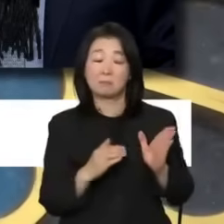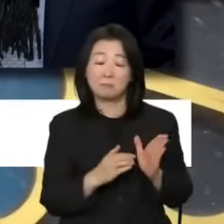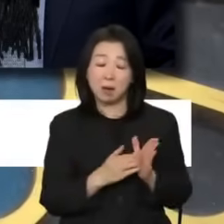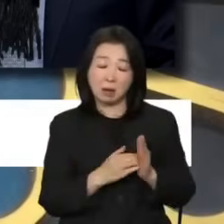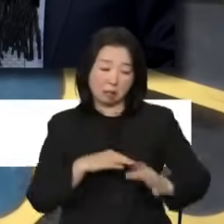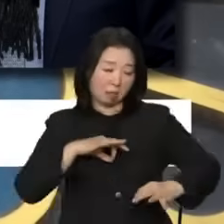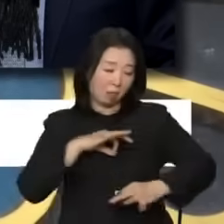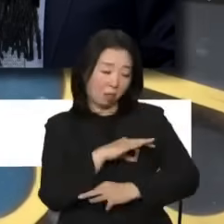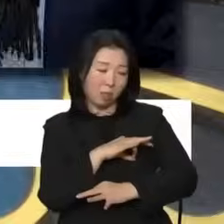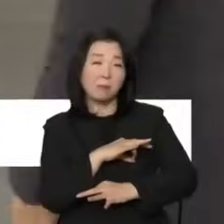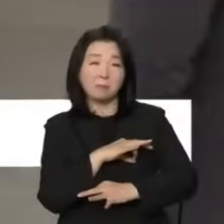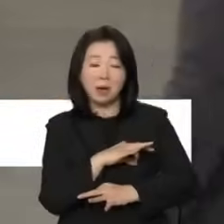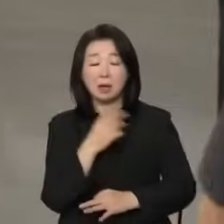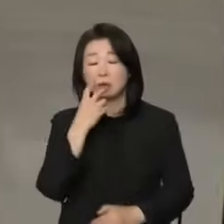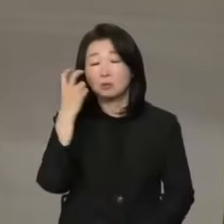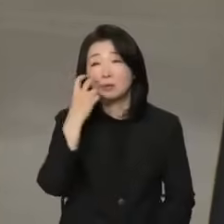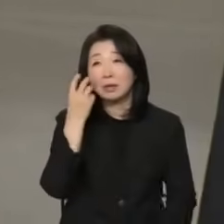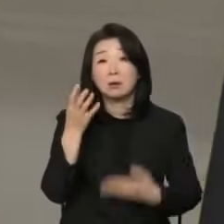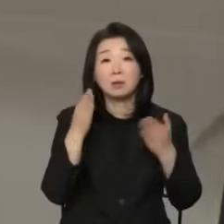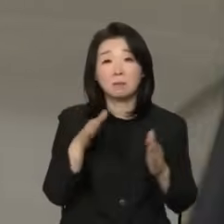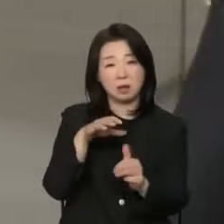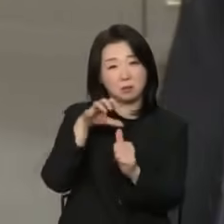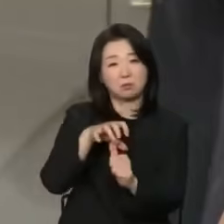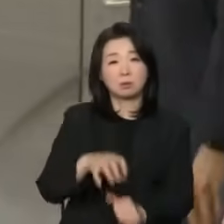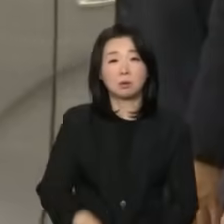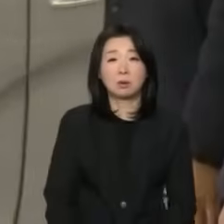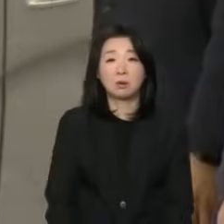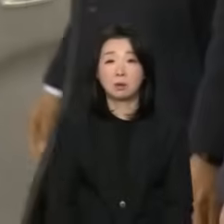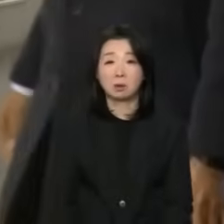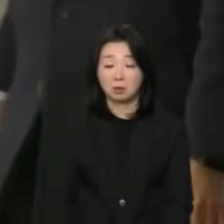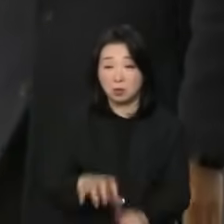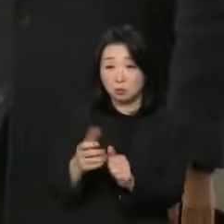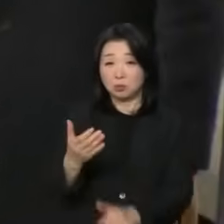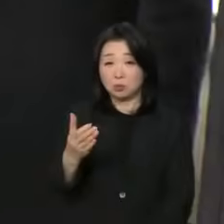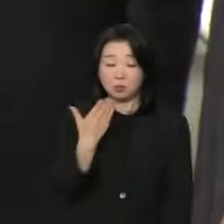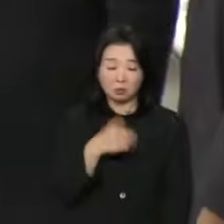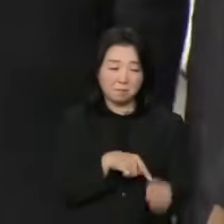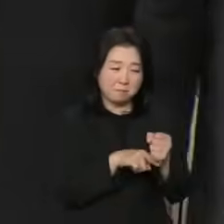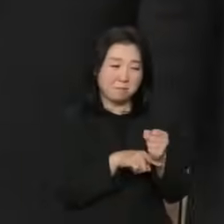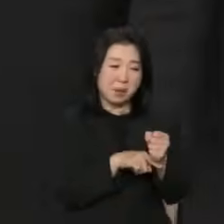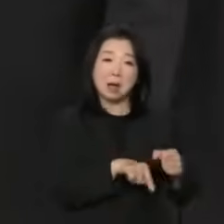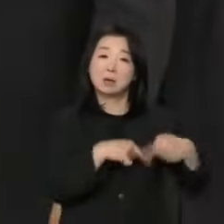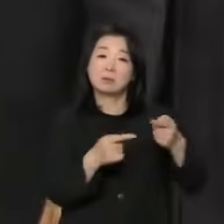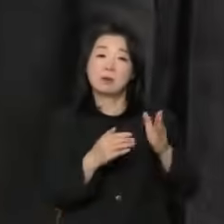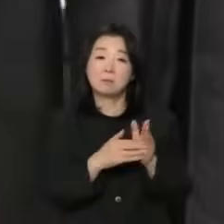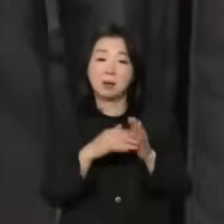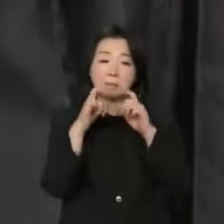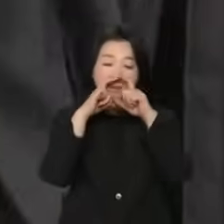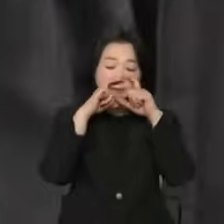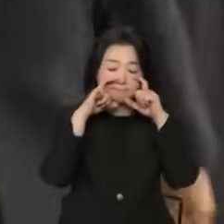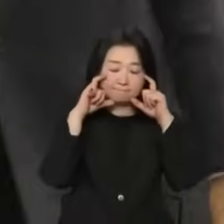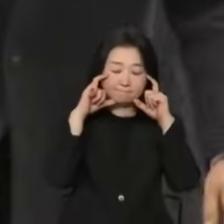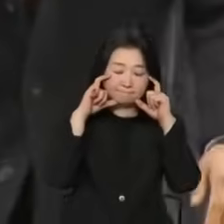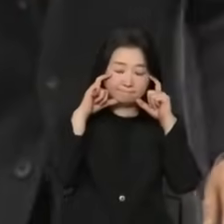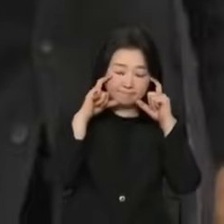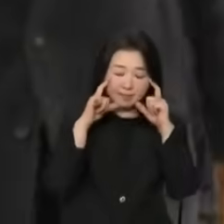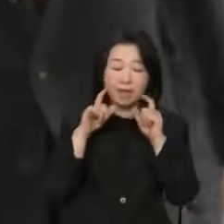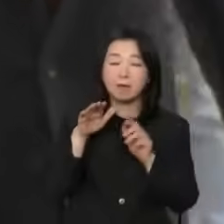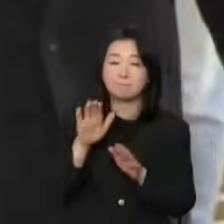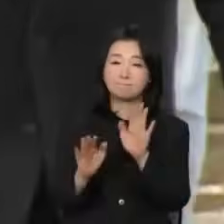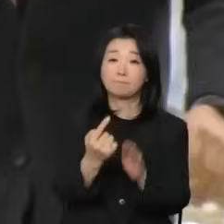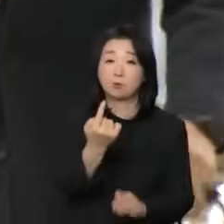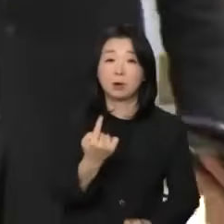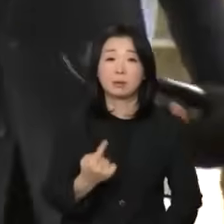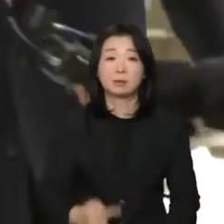시작된 지 넉 달 만입니다. 앞서 구속 전 피의자 신문에 출석한 홍 전 회장은 마스크로 얼굴을 가린 채 발걸음으로